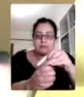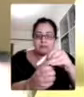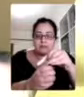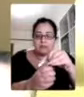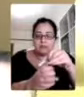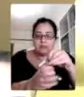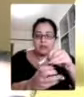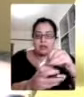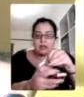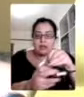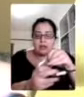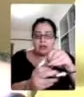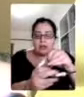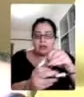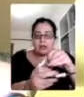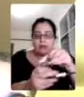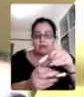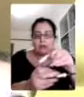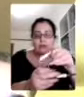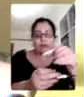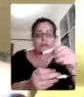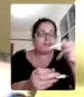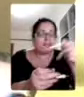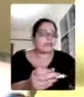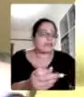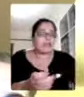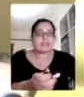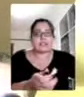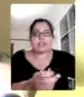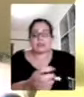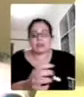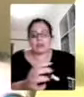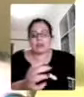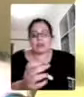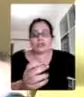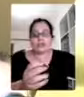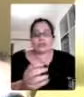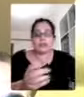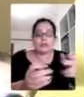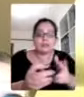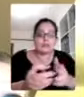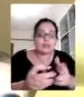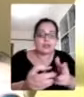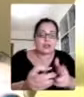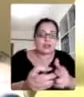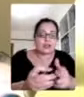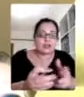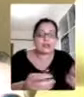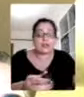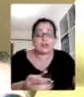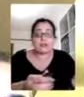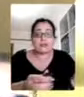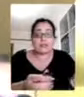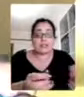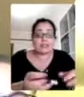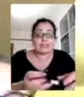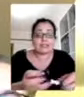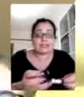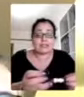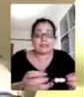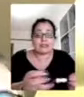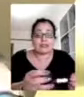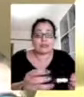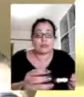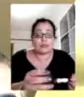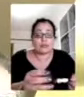haberim olacak. En son o büyük bir avantaj gerçekten. O şekilde olabilir. Ama şu aksesuarlar konusu